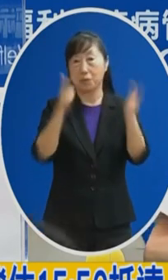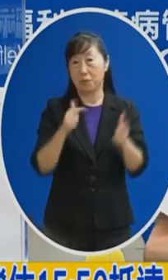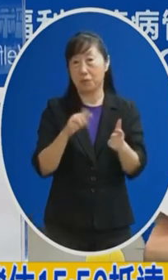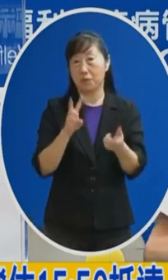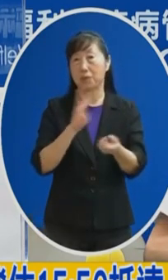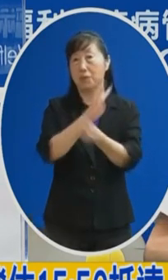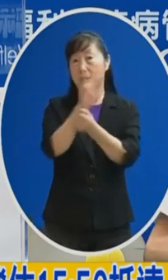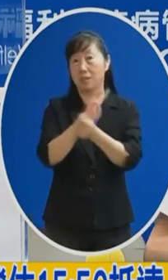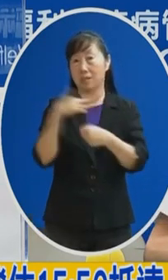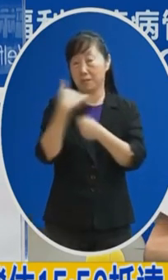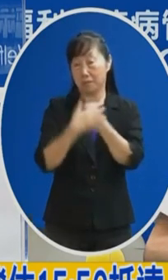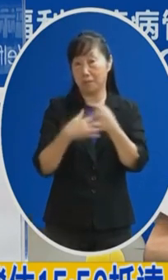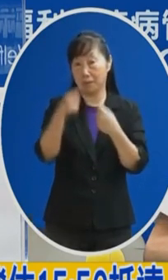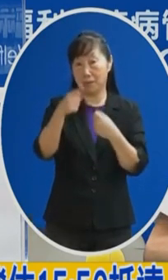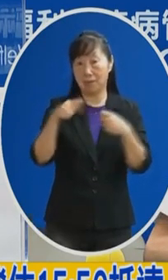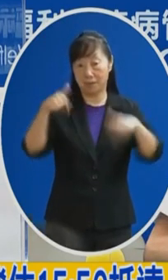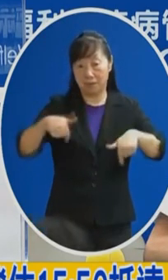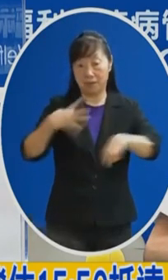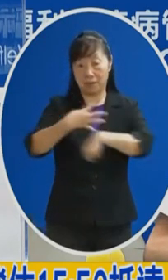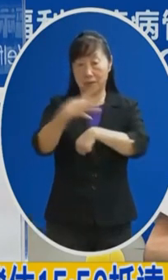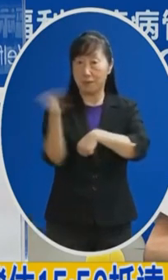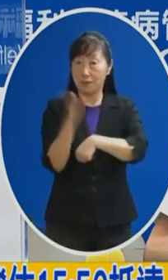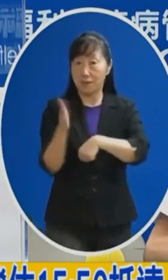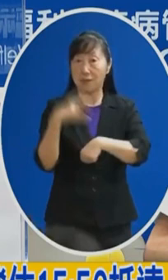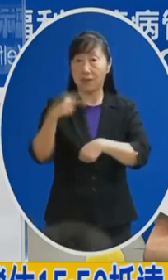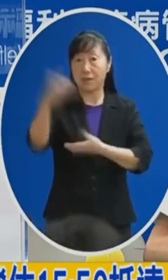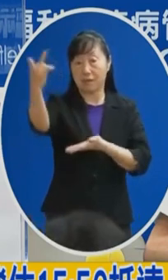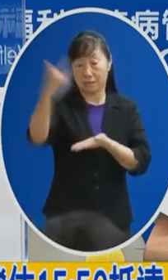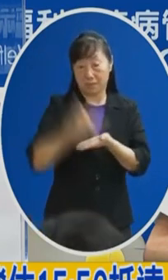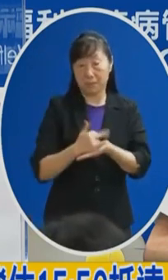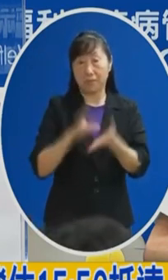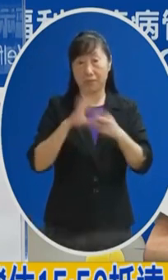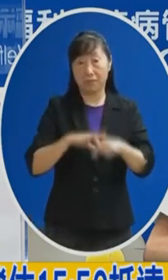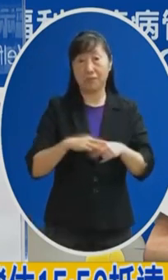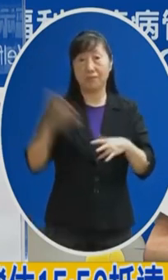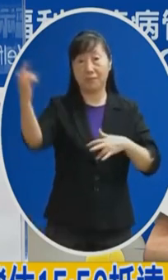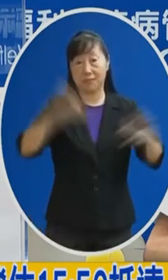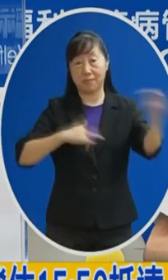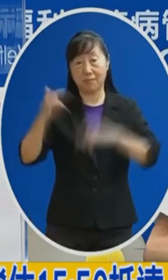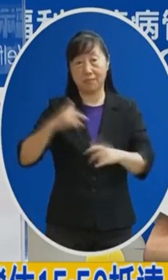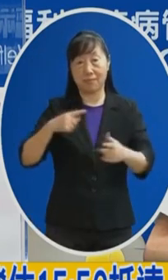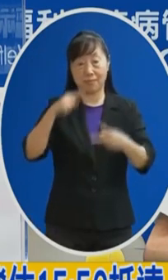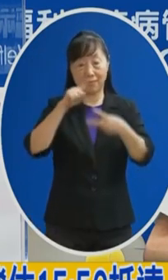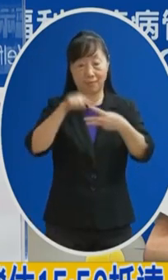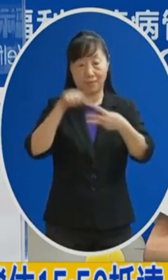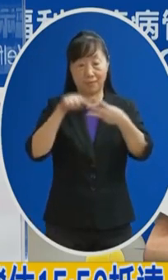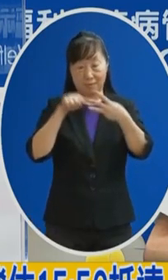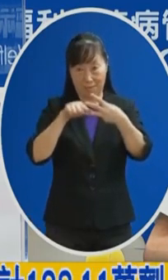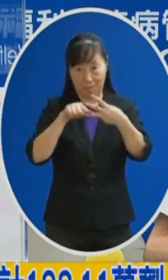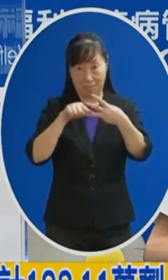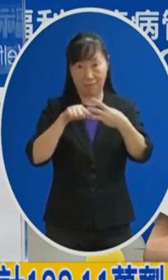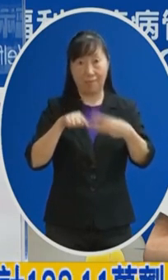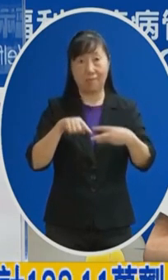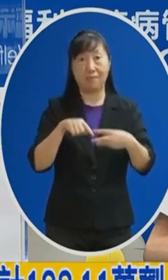今天下午的4点多会抵达，所以我们这3批的疫苗都在今